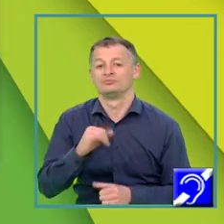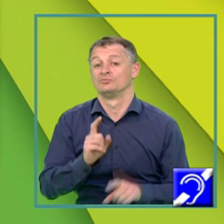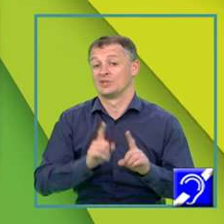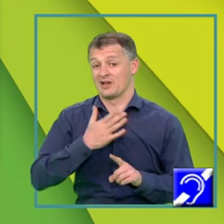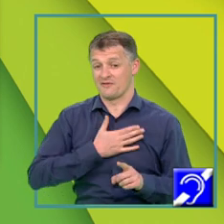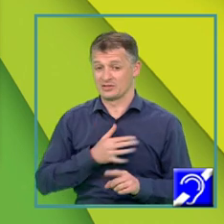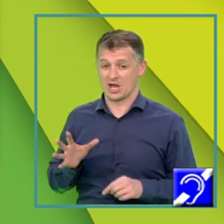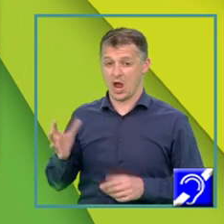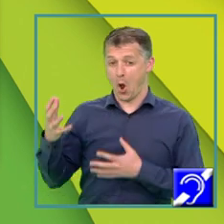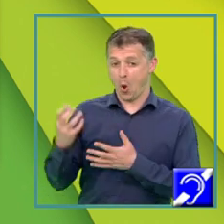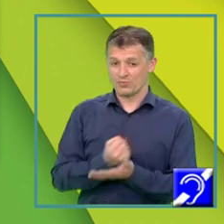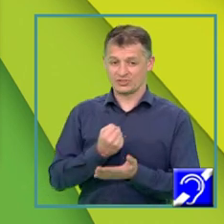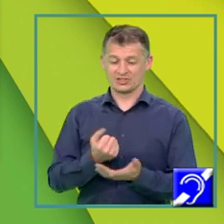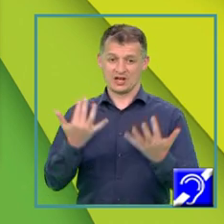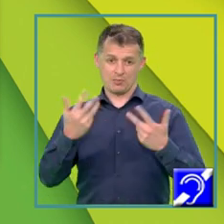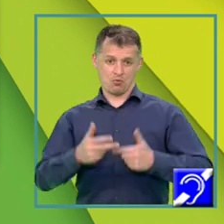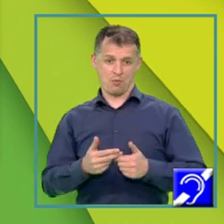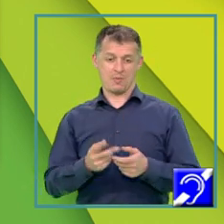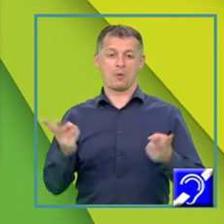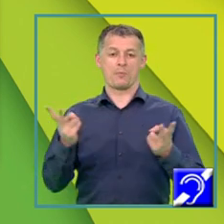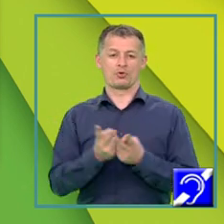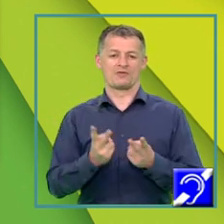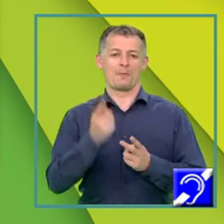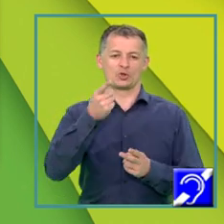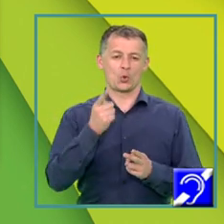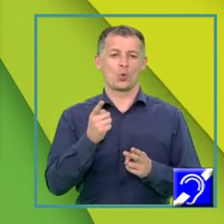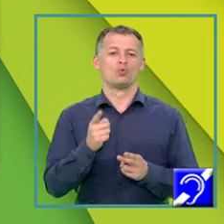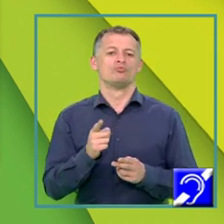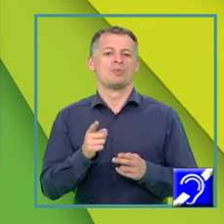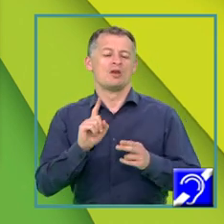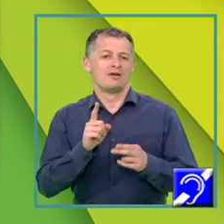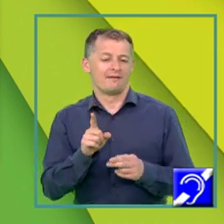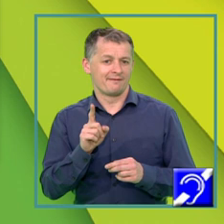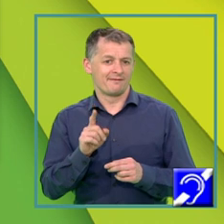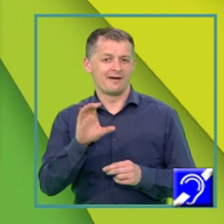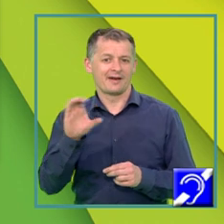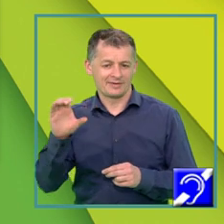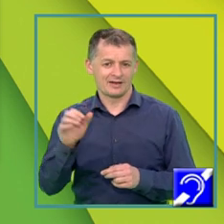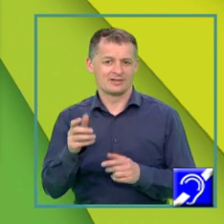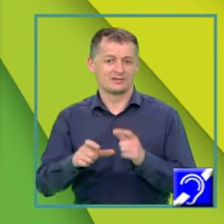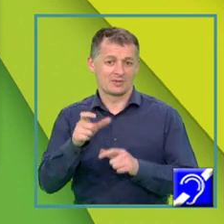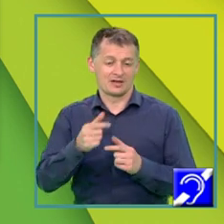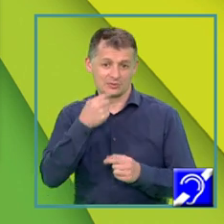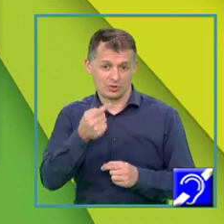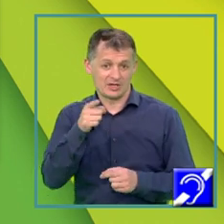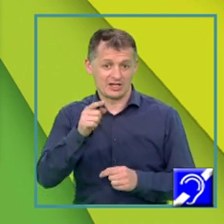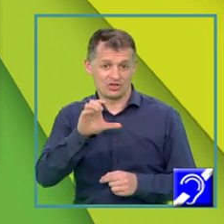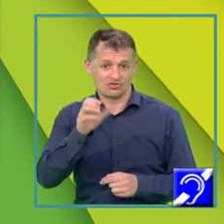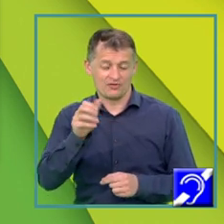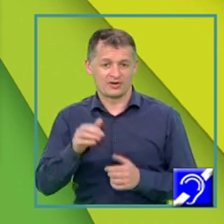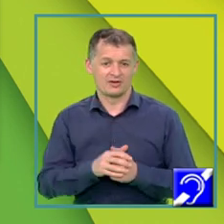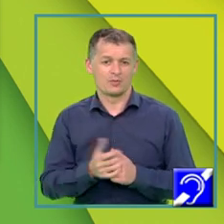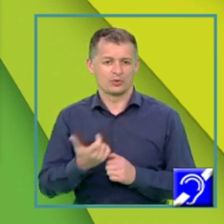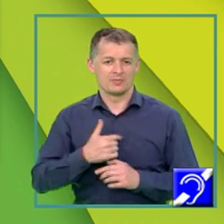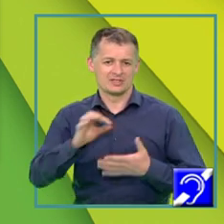obținem valoarea corespunzătoare unui caracter despre care știm că este cifră putem scrie o expresie